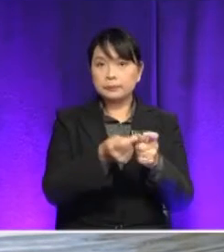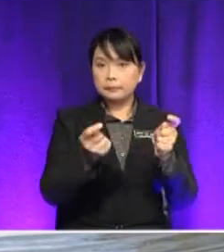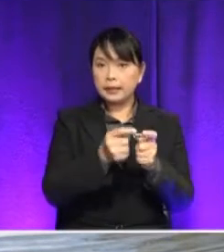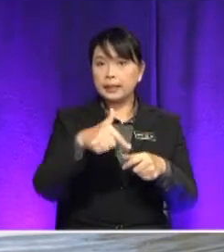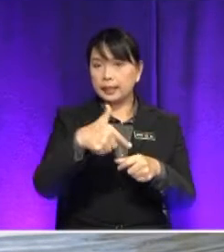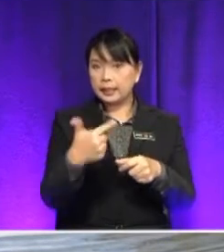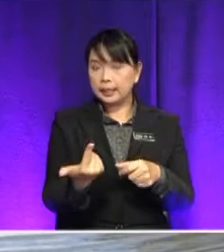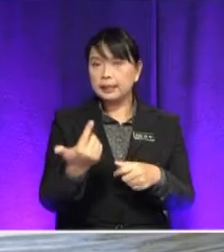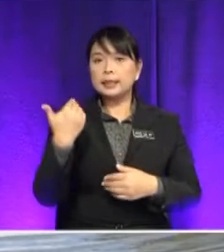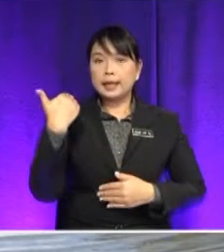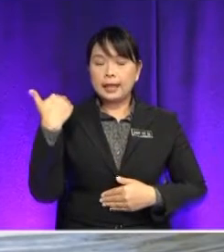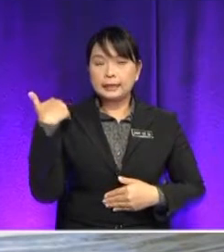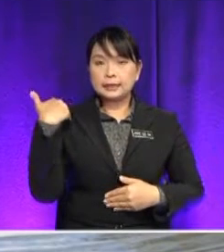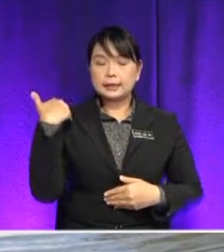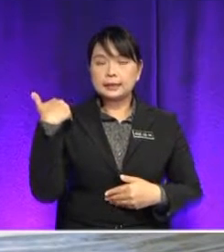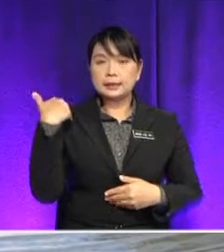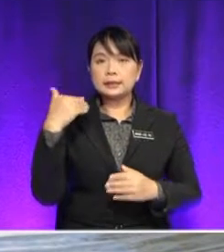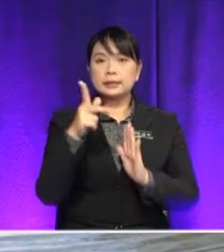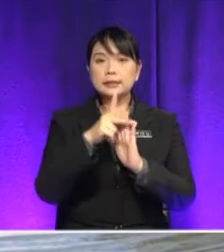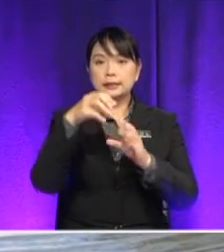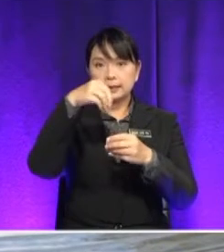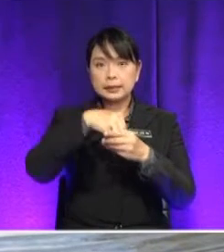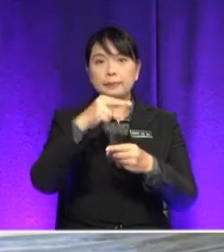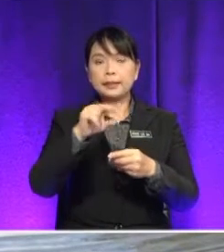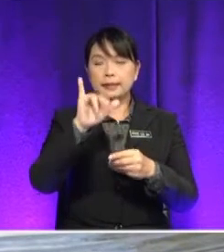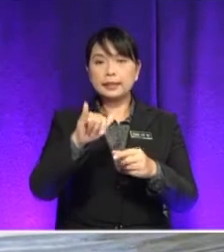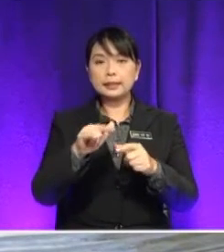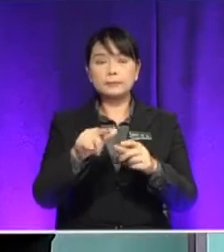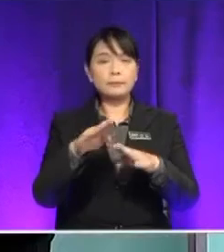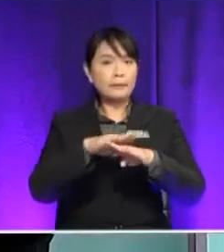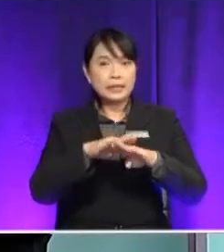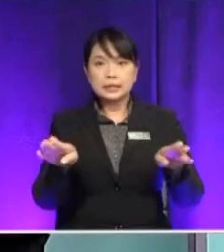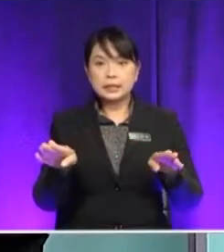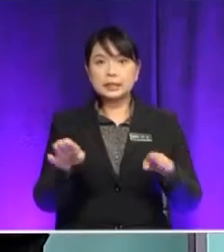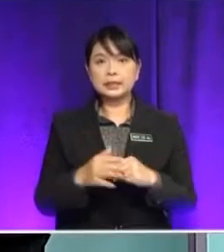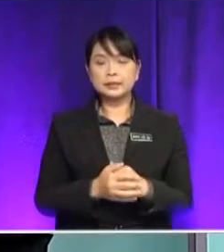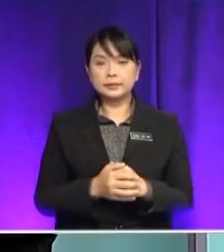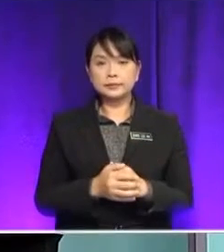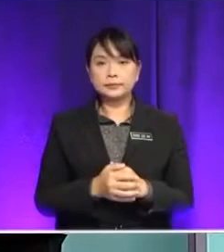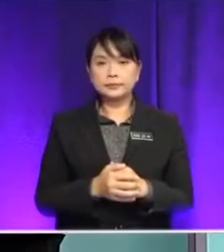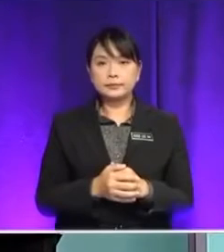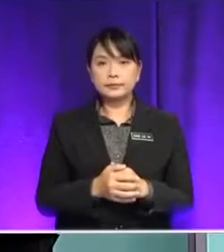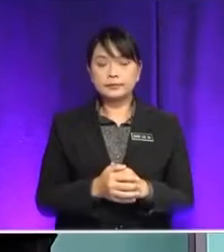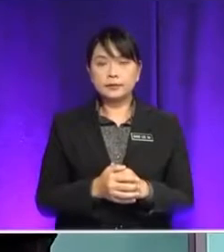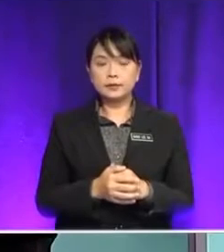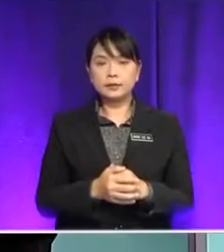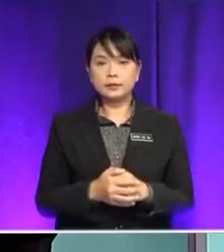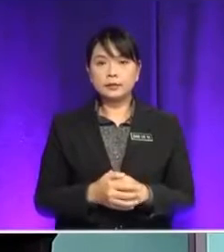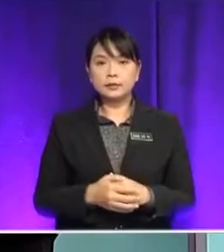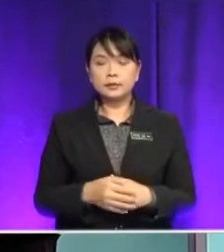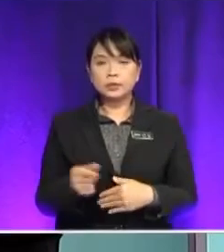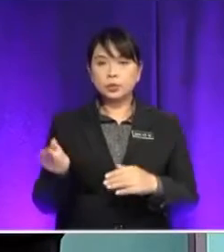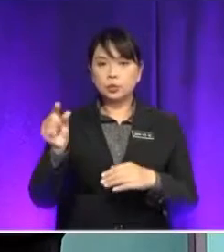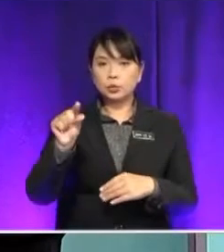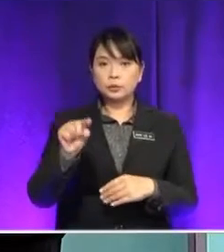kedalaman yang berbeda bye kalau aku mana tahu contohnya kalau kita pergi ke pantai Oke Aduh punya gelombang